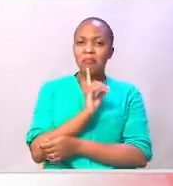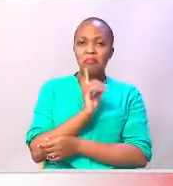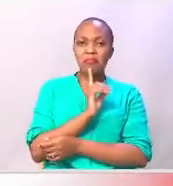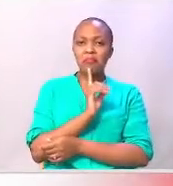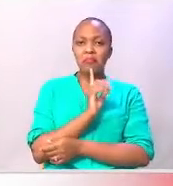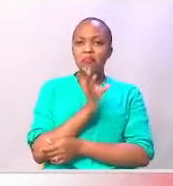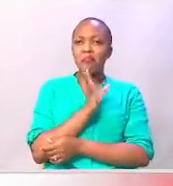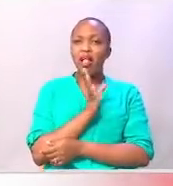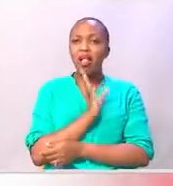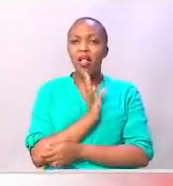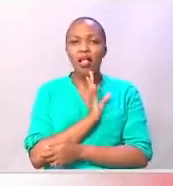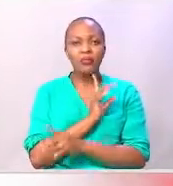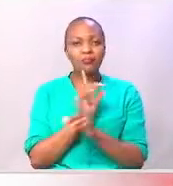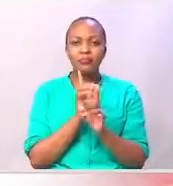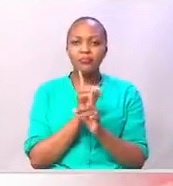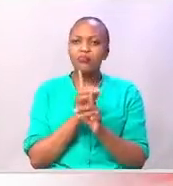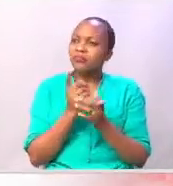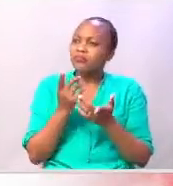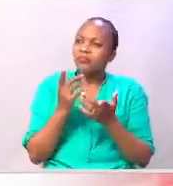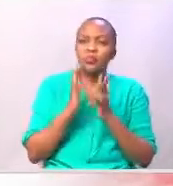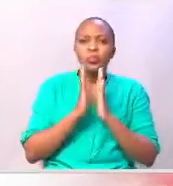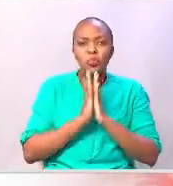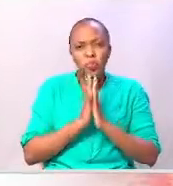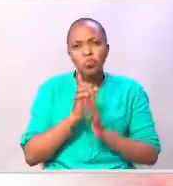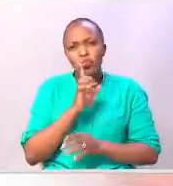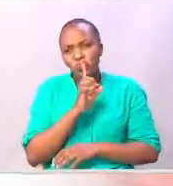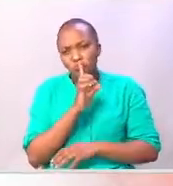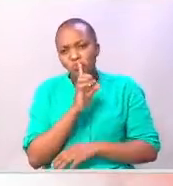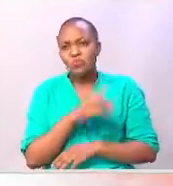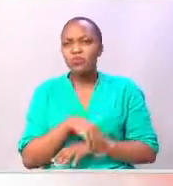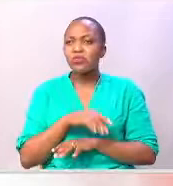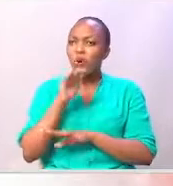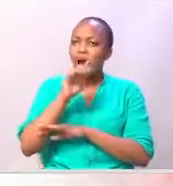hakukua akiongea, kasi yake ni kukimbia tu, ukimuuliza swali na kuambia